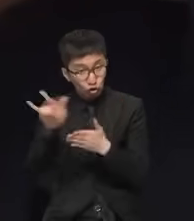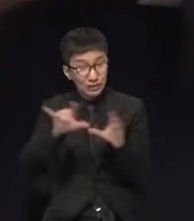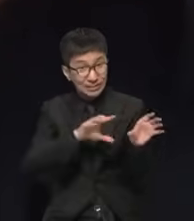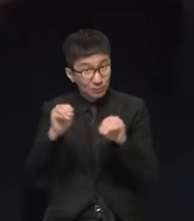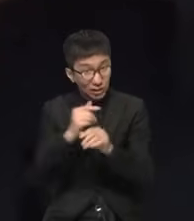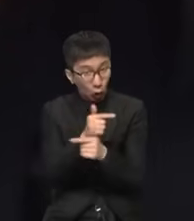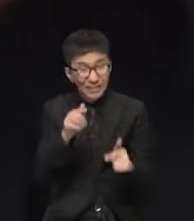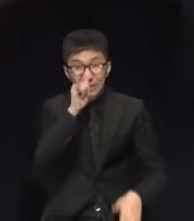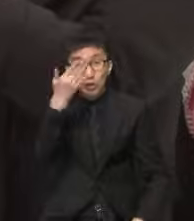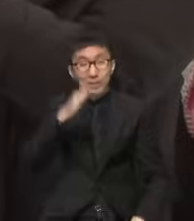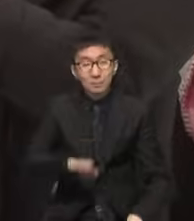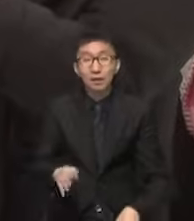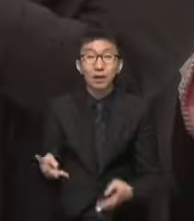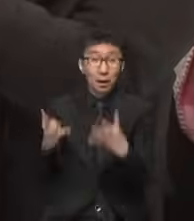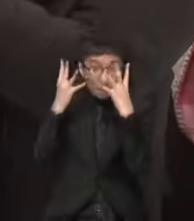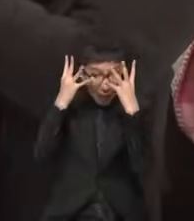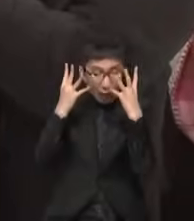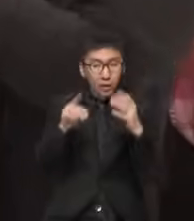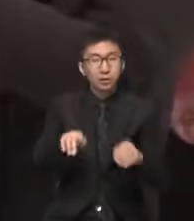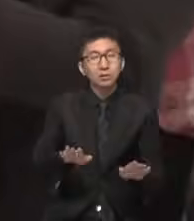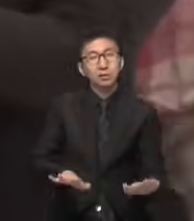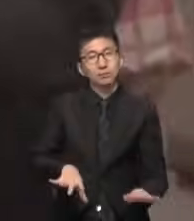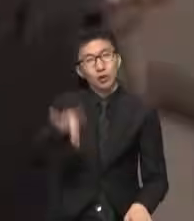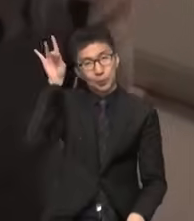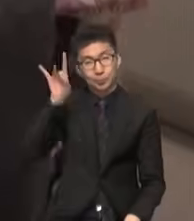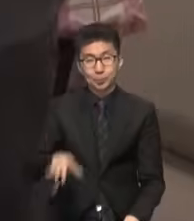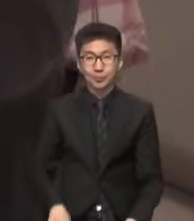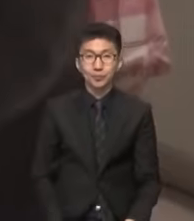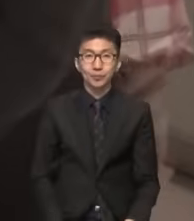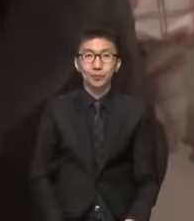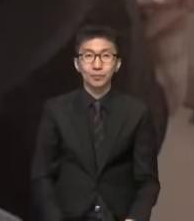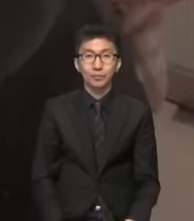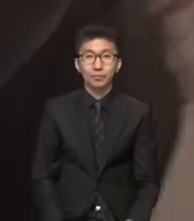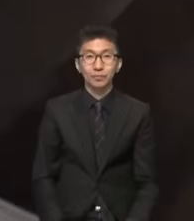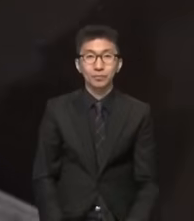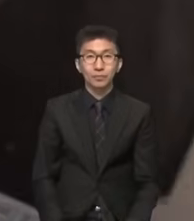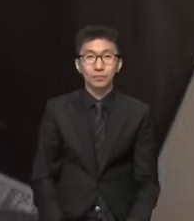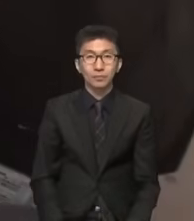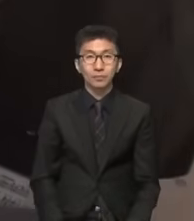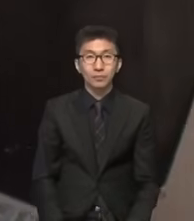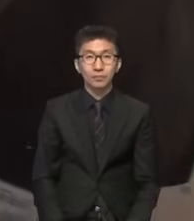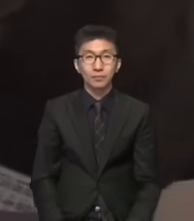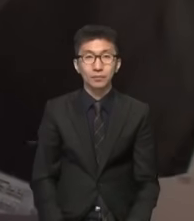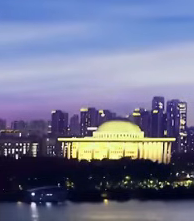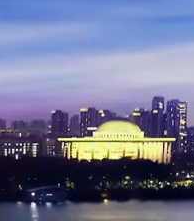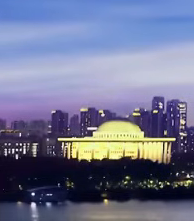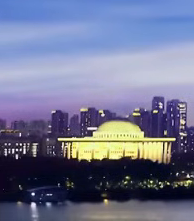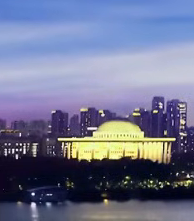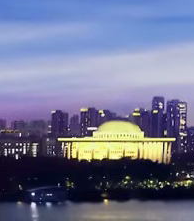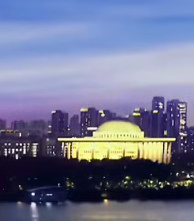있었지만 형사처벌된 사례는 없었습니다. SBS 박세원입니다.